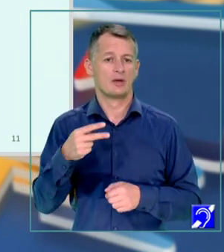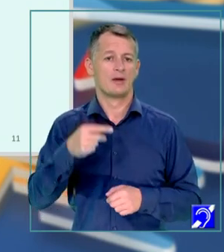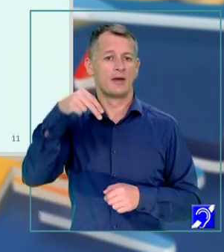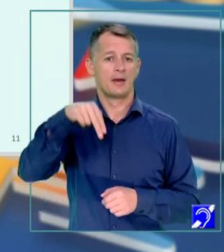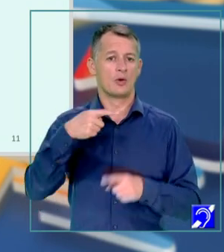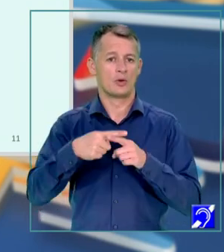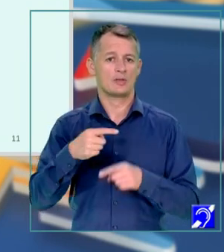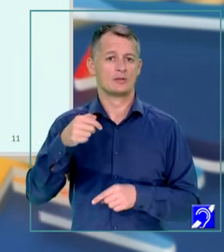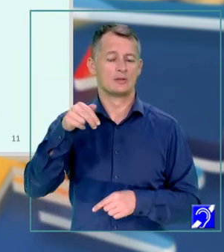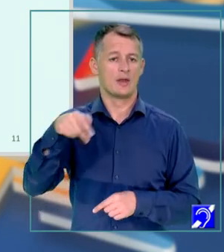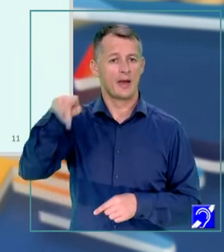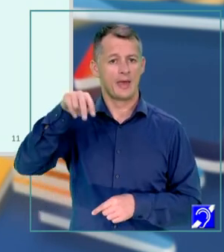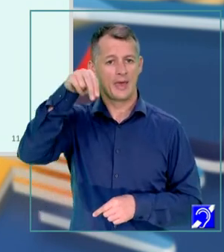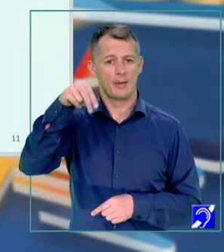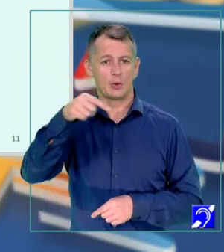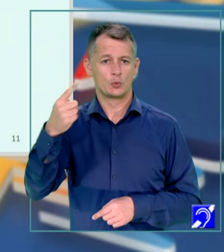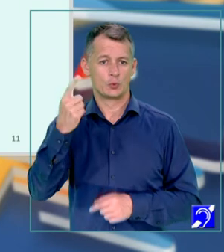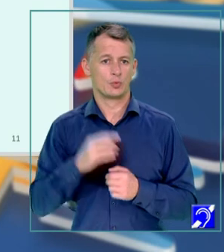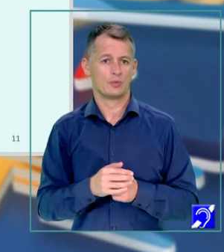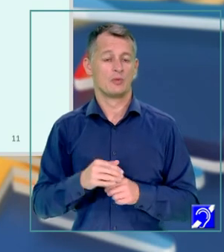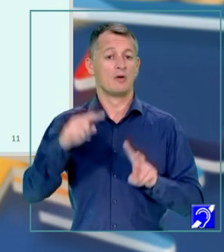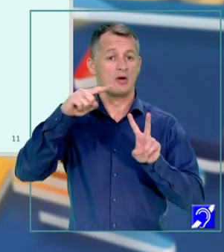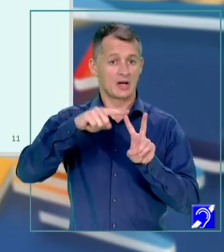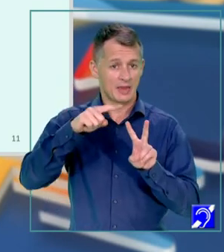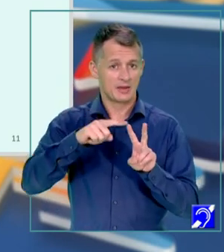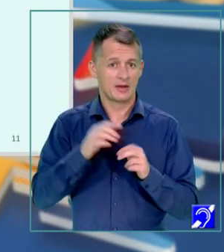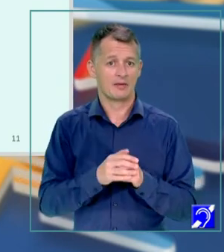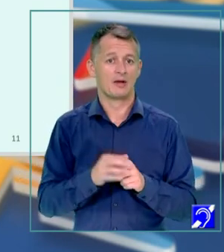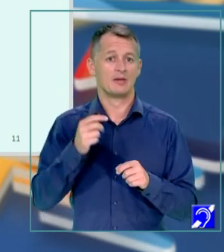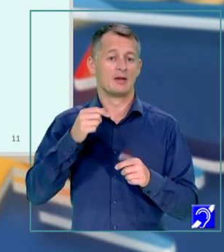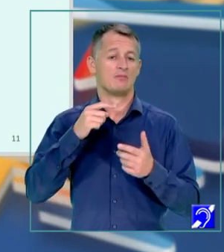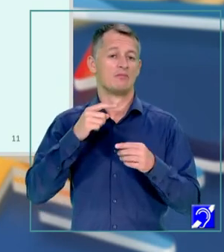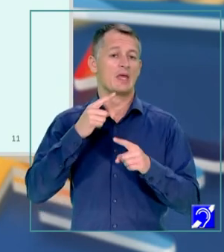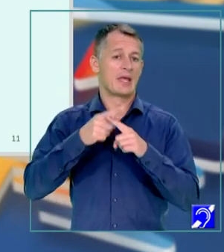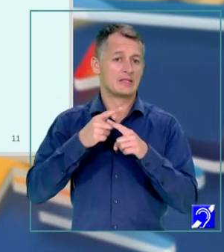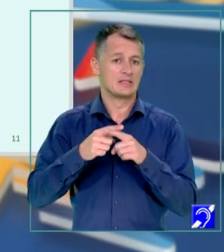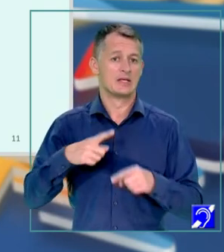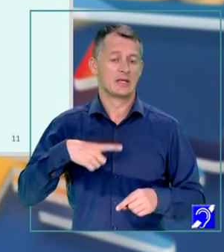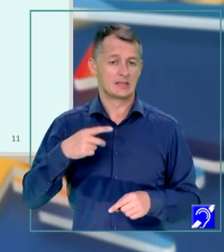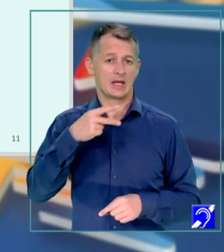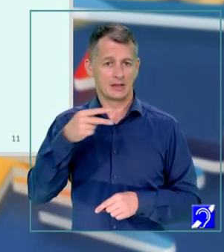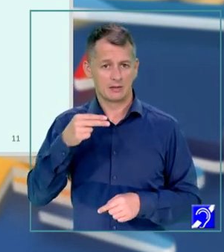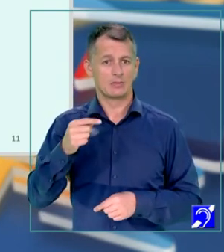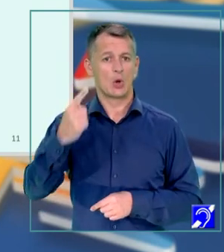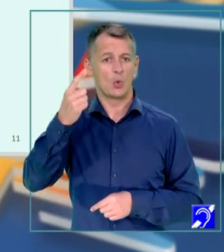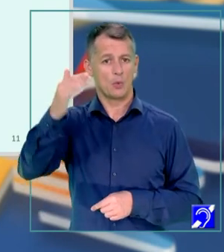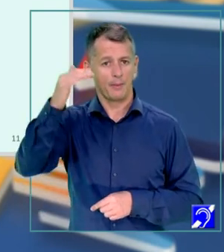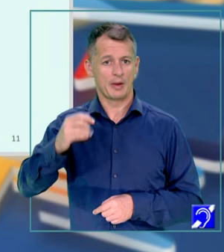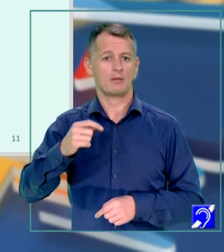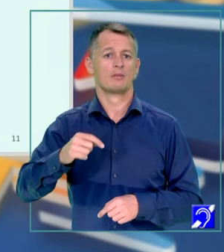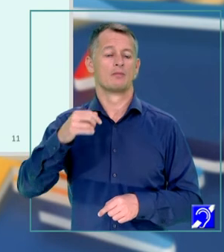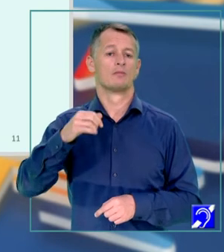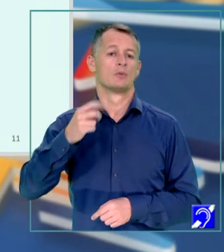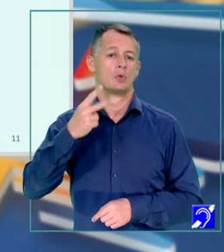Serv derivatei funcției radical este 1 pe 2 radical din ăsta Evident pe domeniul de existență ale derivatei